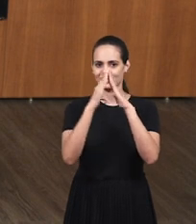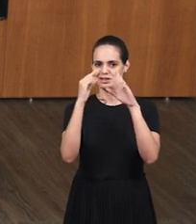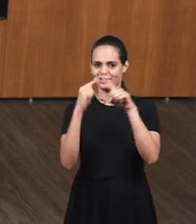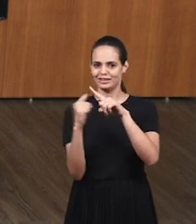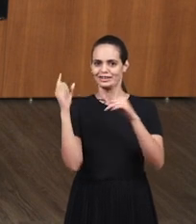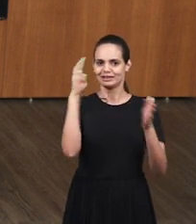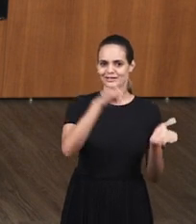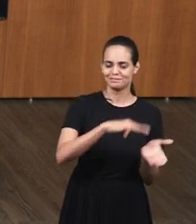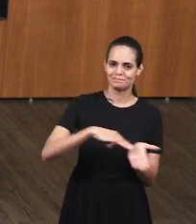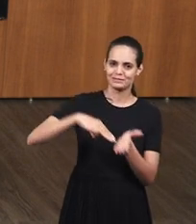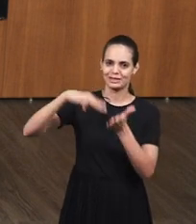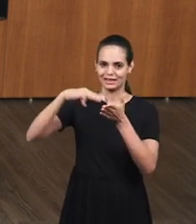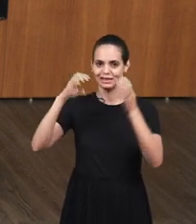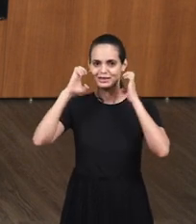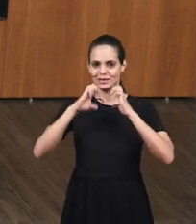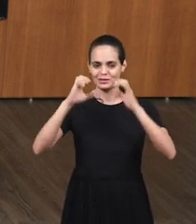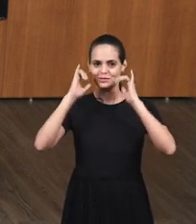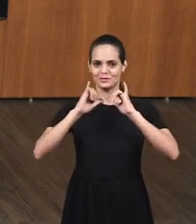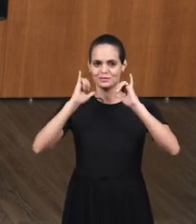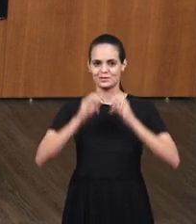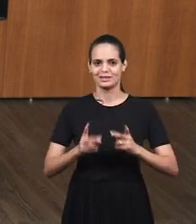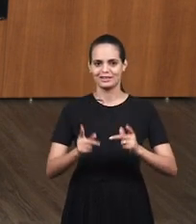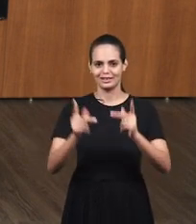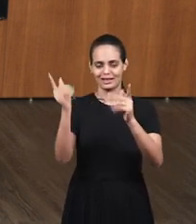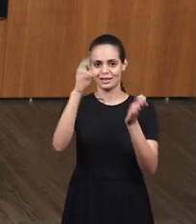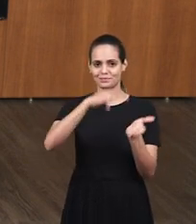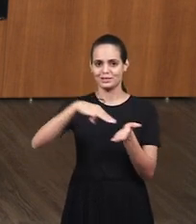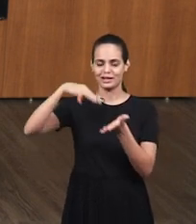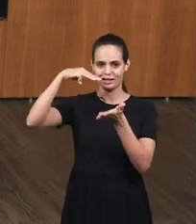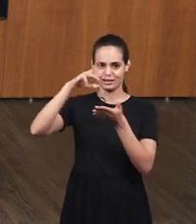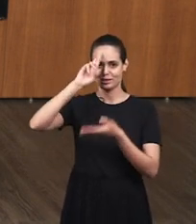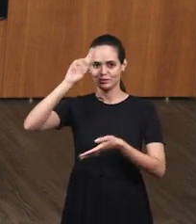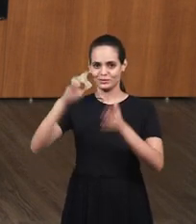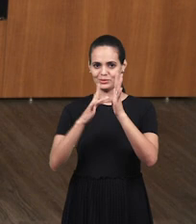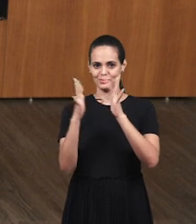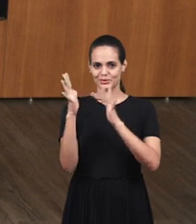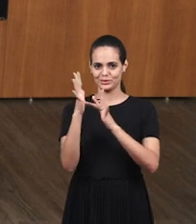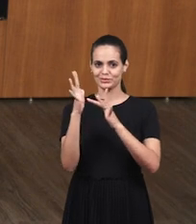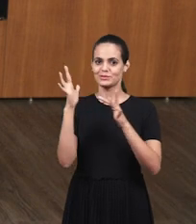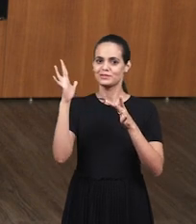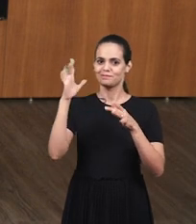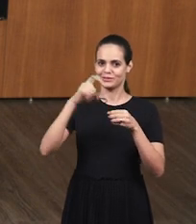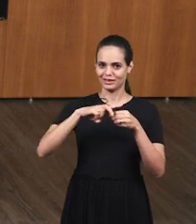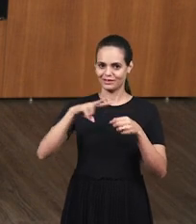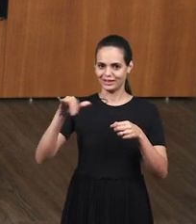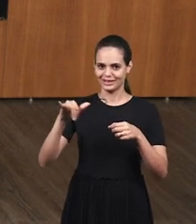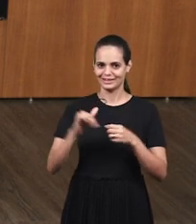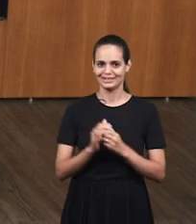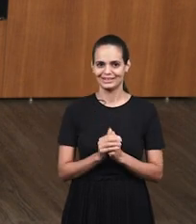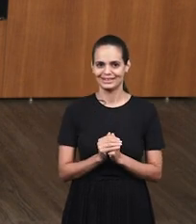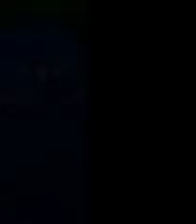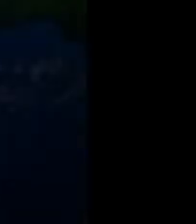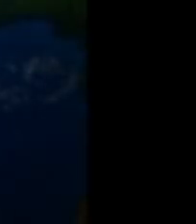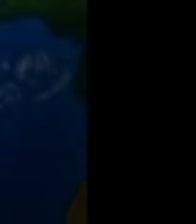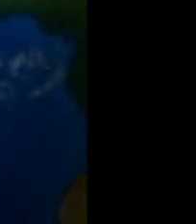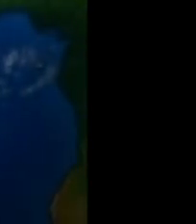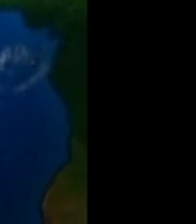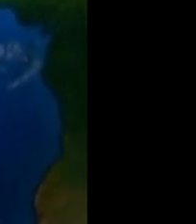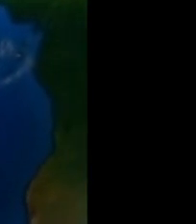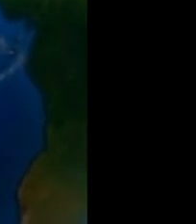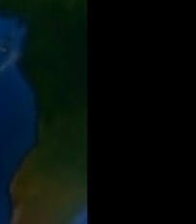de la programmation de l'Église chrétienne Maranatha en énonçant l'Évangile éternel. Maranatha, le Seigneur Jésus vient.